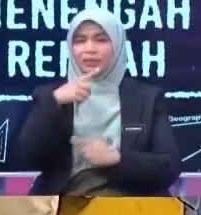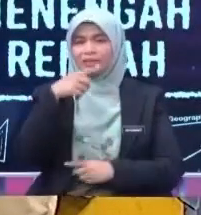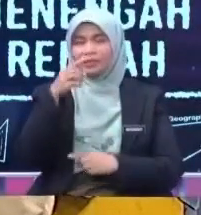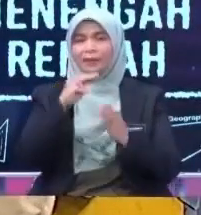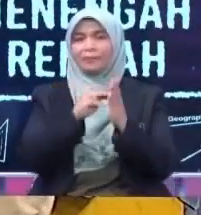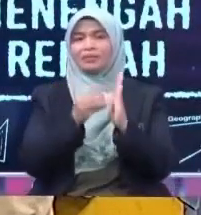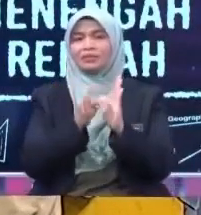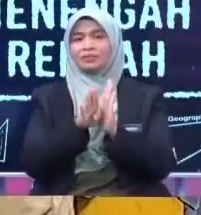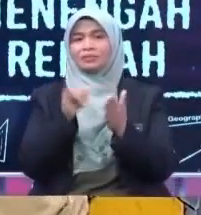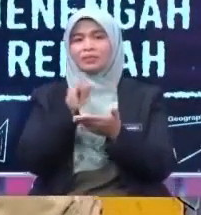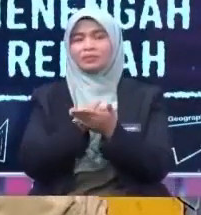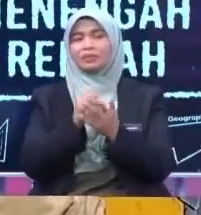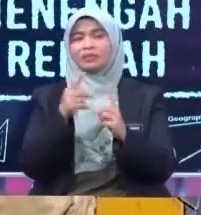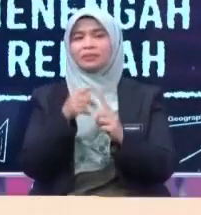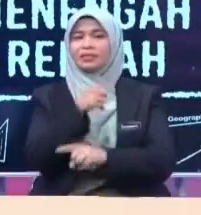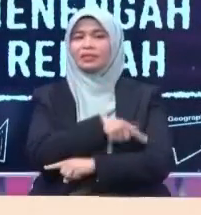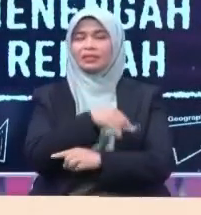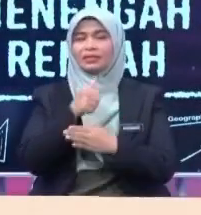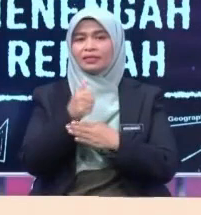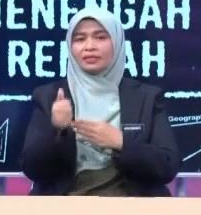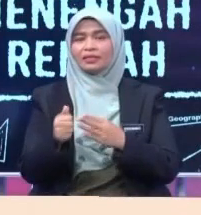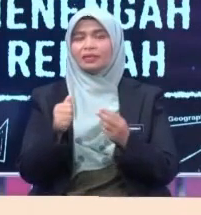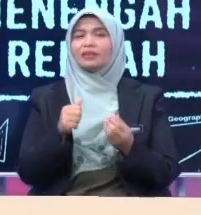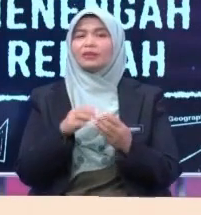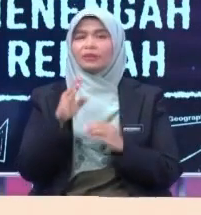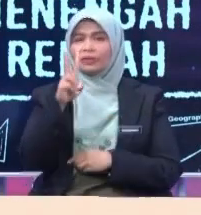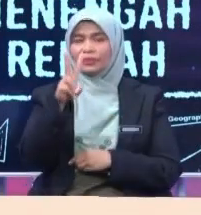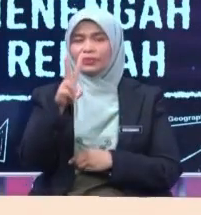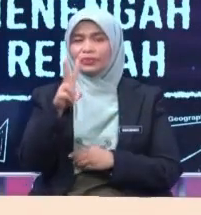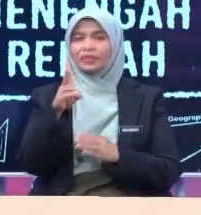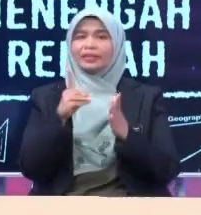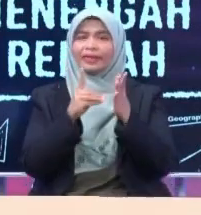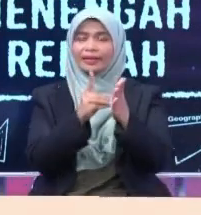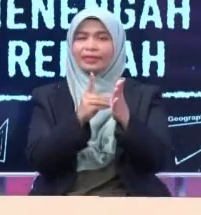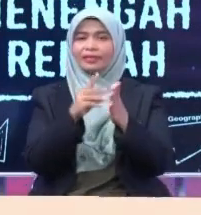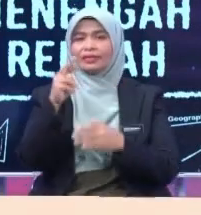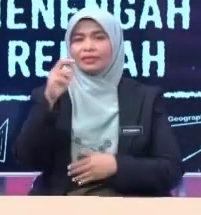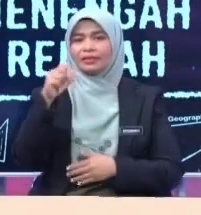beriman kepada hari akhirat. Yang kedua, menyatakan dalil nakli kewajipan beriman kepada